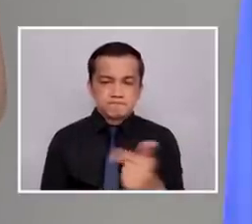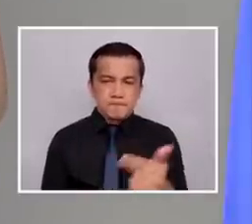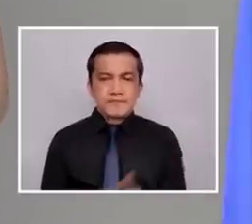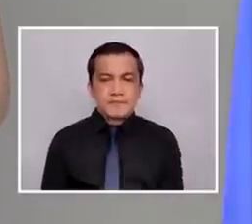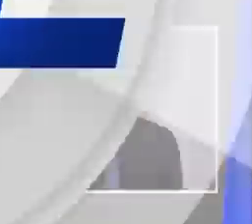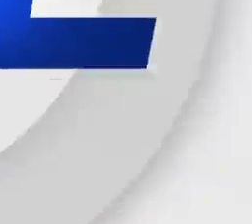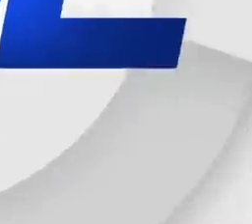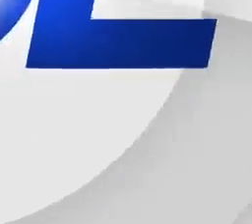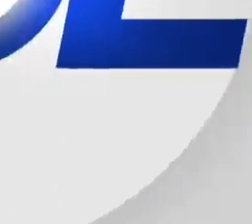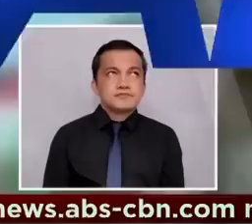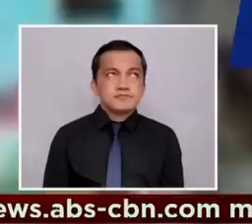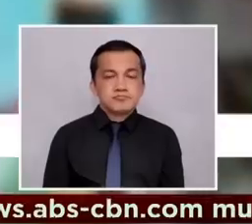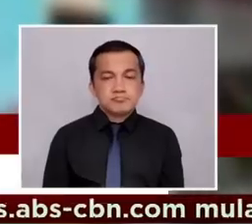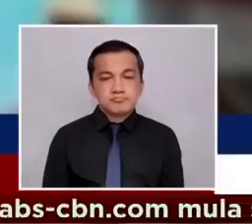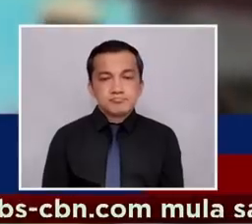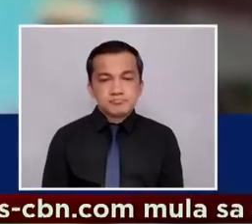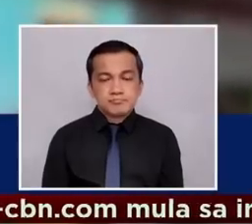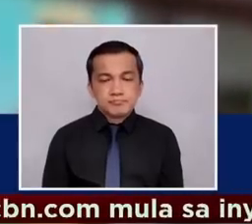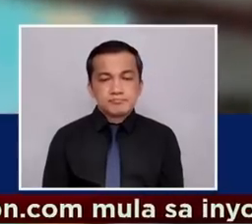Bagsik.